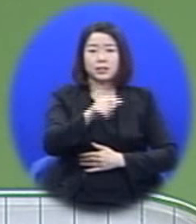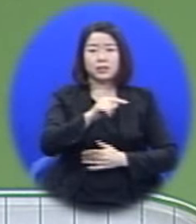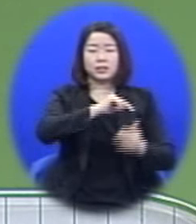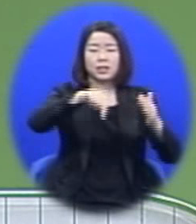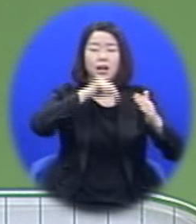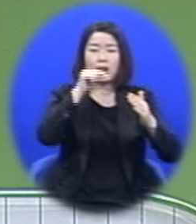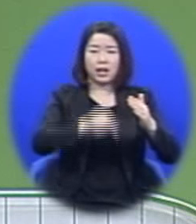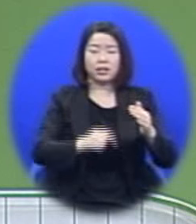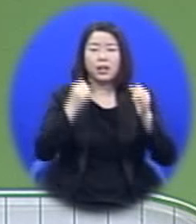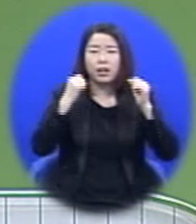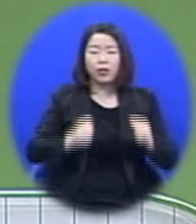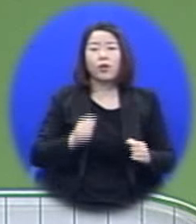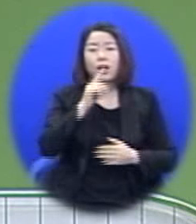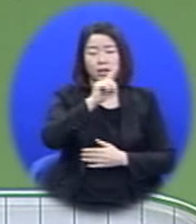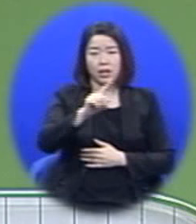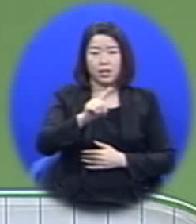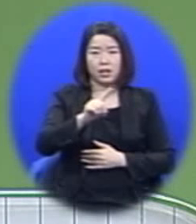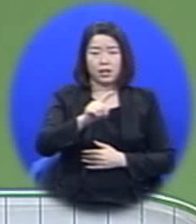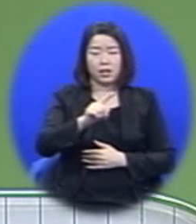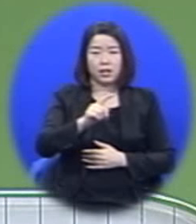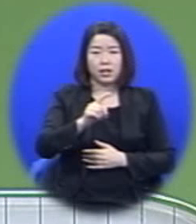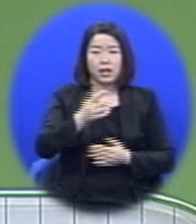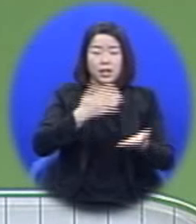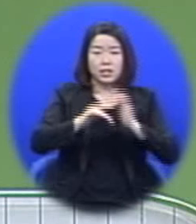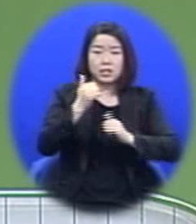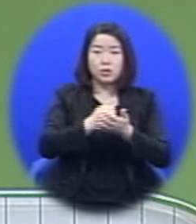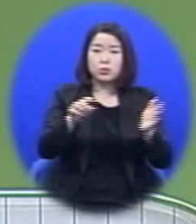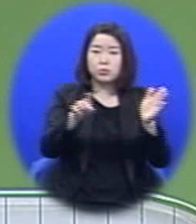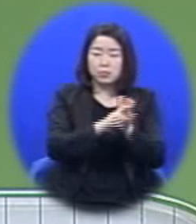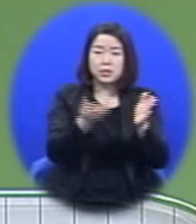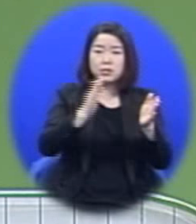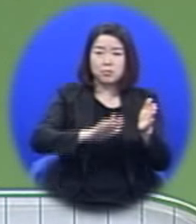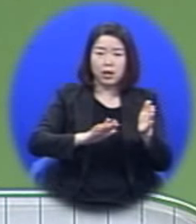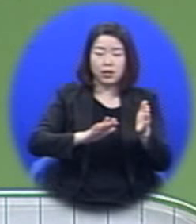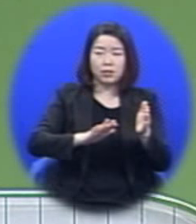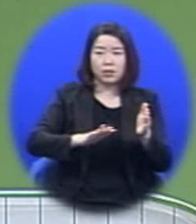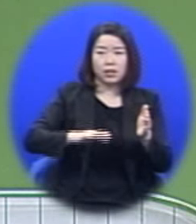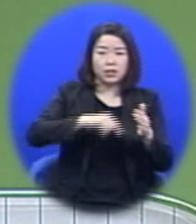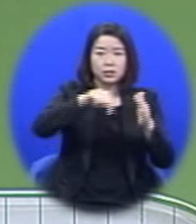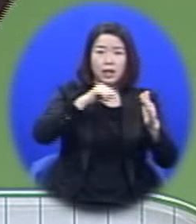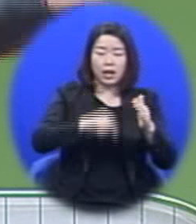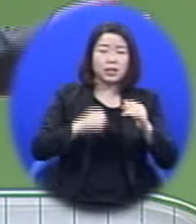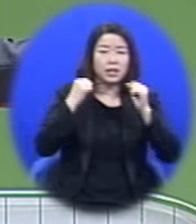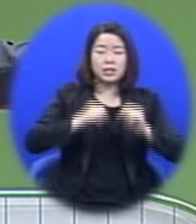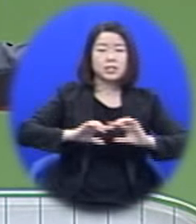거하라, 아직도 예수님 안에 거하지 않고 교회만 왔다 갔다 하면서